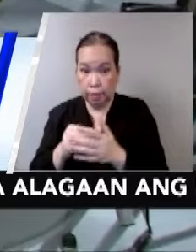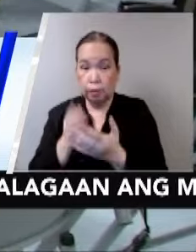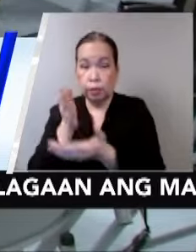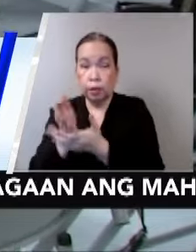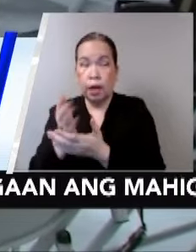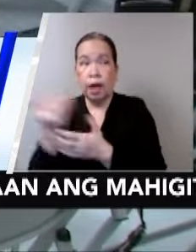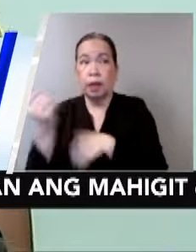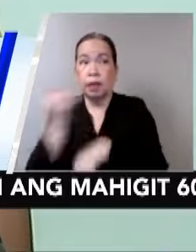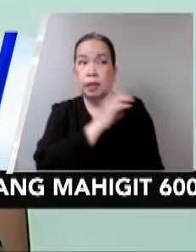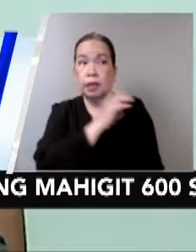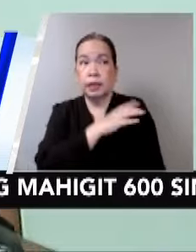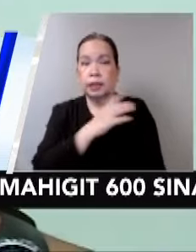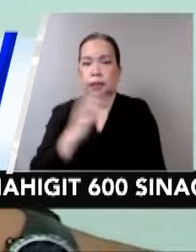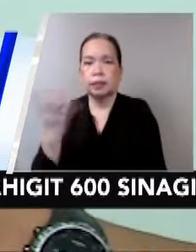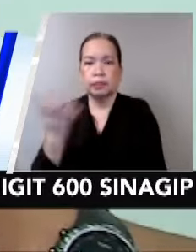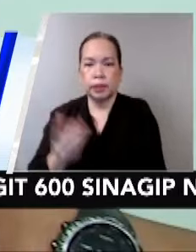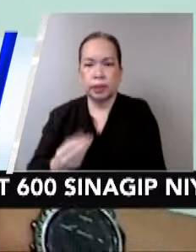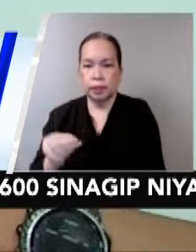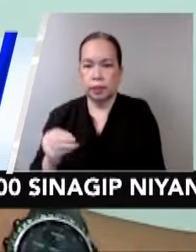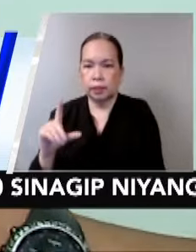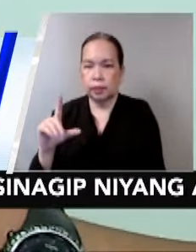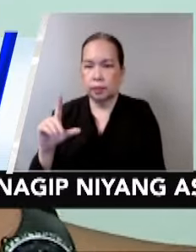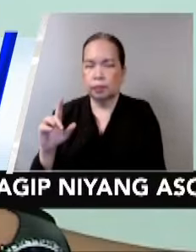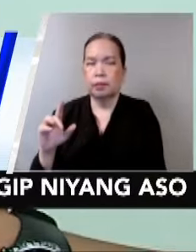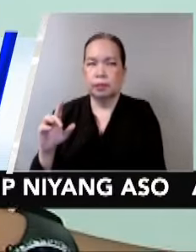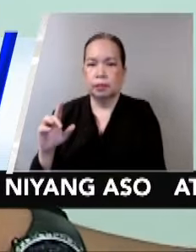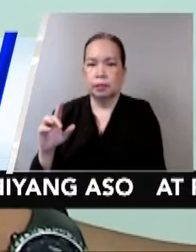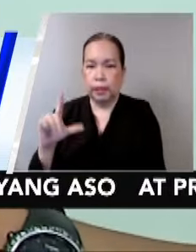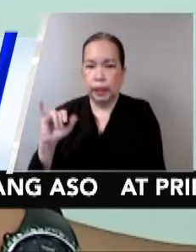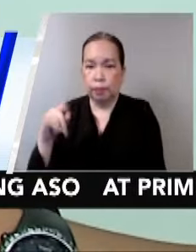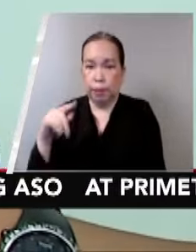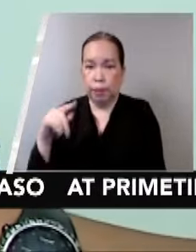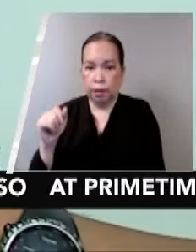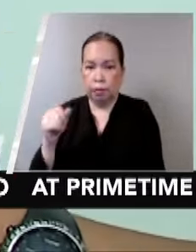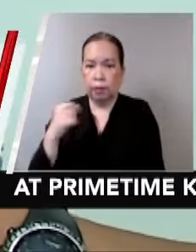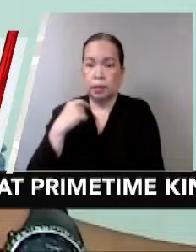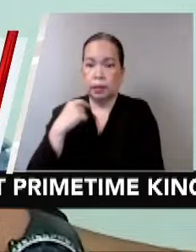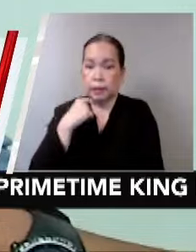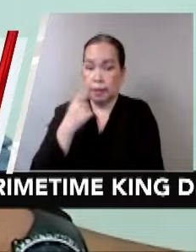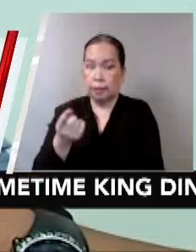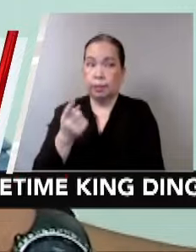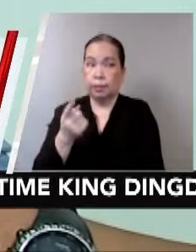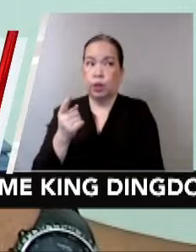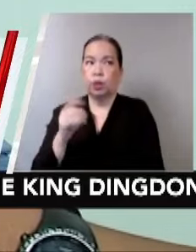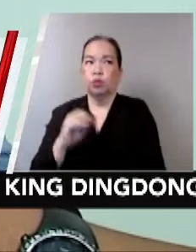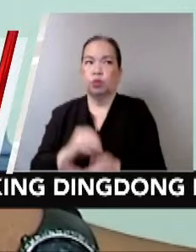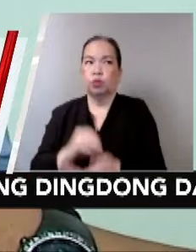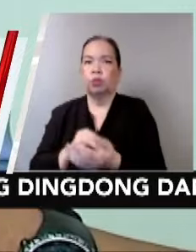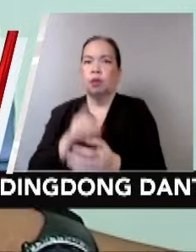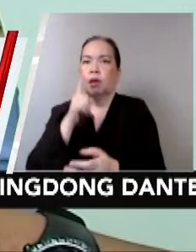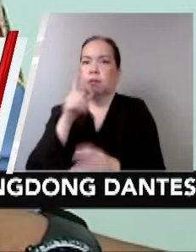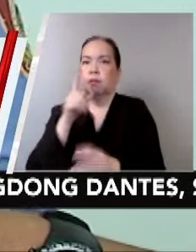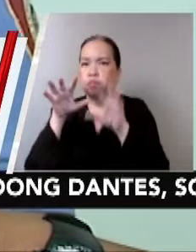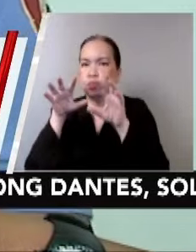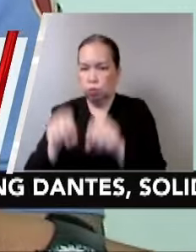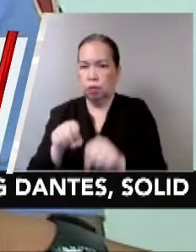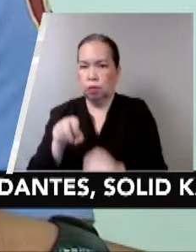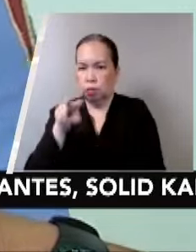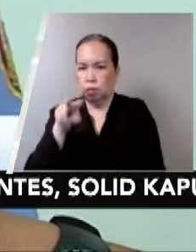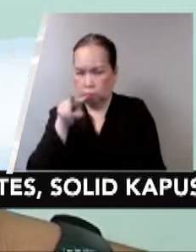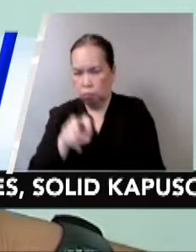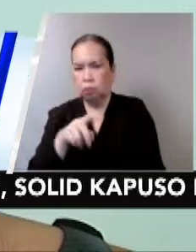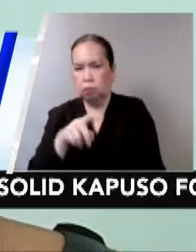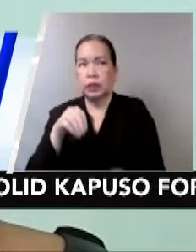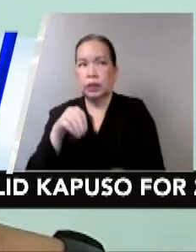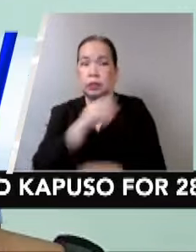Lipa, Batangas. Naabutan po siya nung doktor doon sa isang restricted area po mismo. Doon sa clinic po, sa